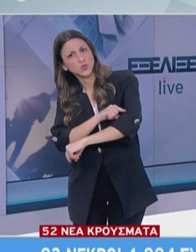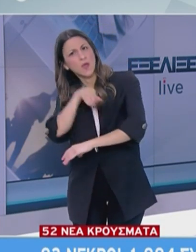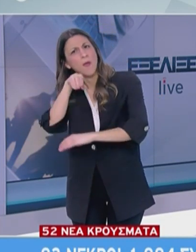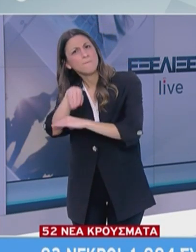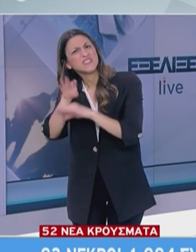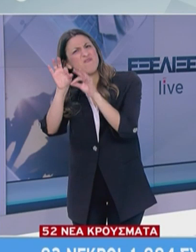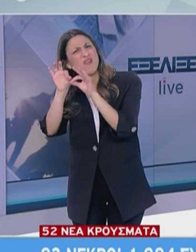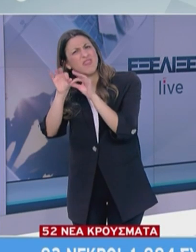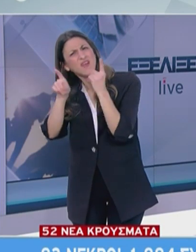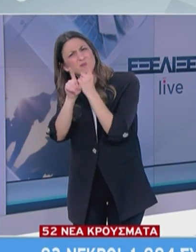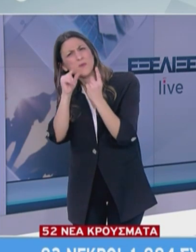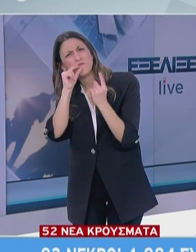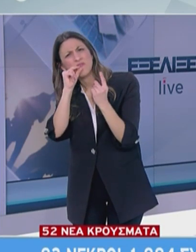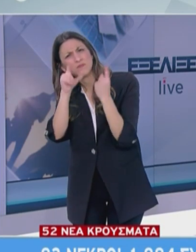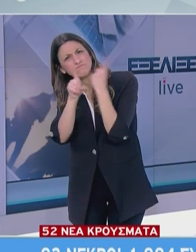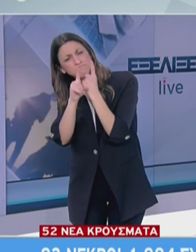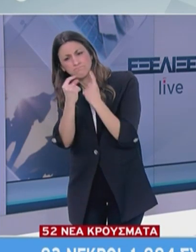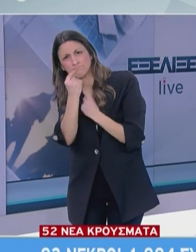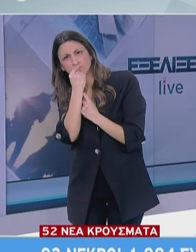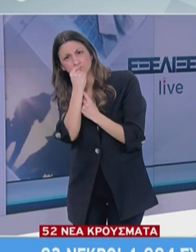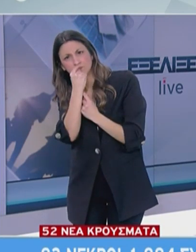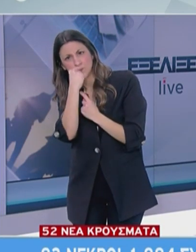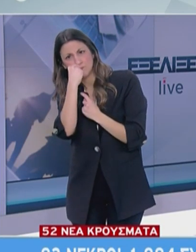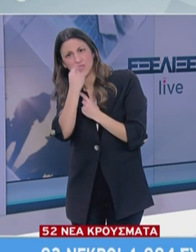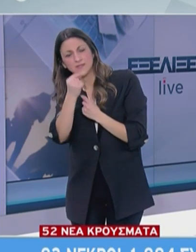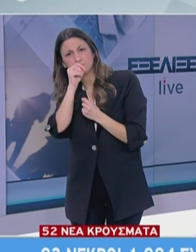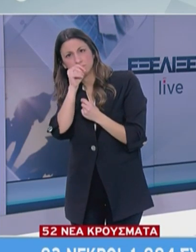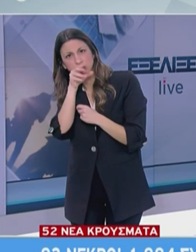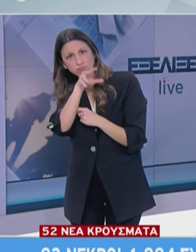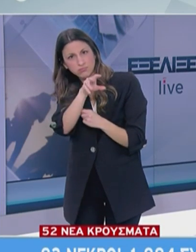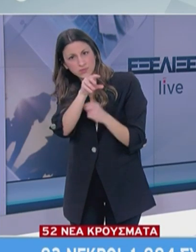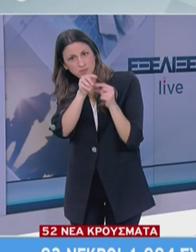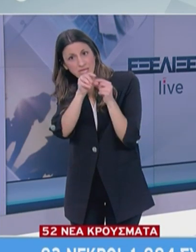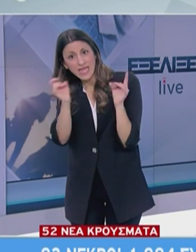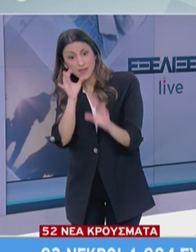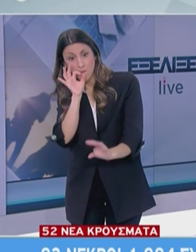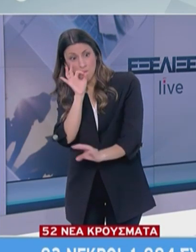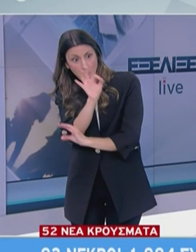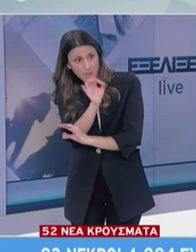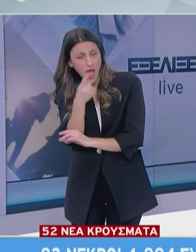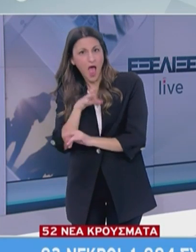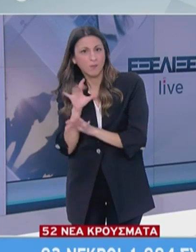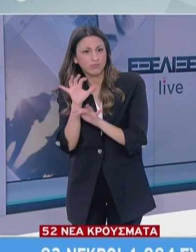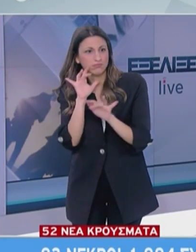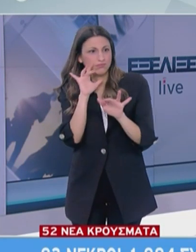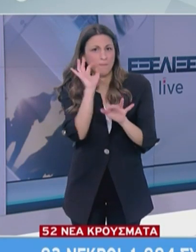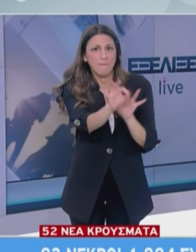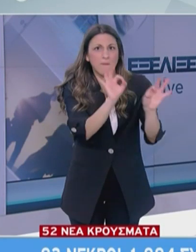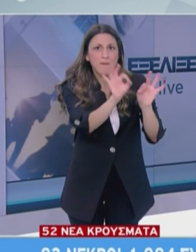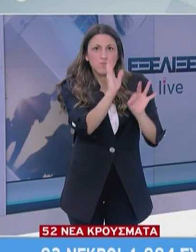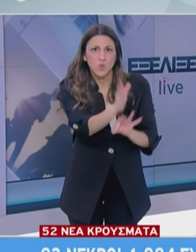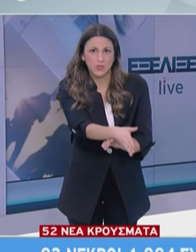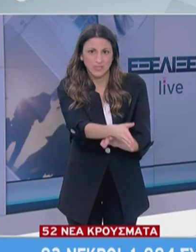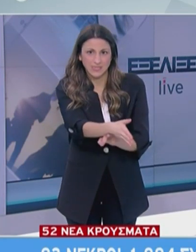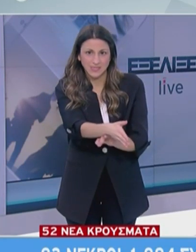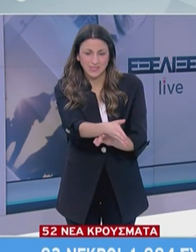περιέχουν βαλβίδα. Μάλιστα, αυτές που περιέχουν βαλβίδα, βγάζεις τον αέρα εσύ προς τα έξω και αν είσαι μολυσμένος, μπορεί να κολλήσεις τους άλλους. Ώστε